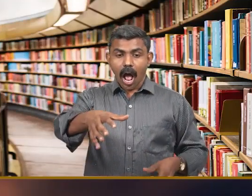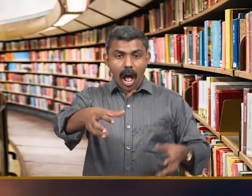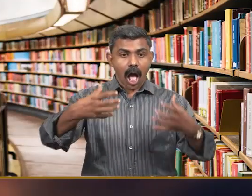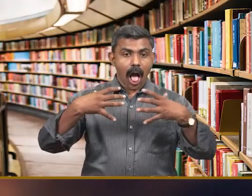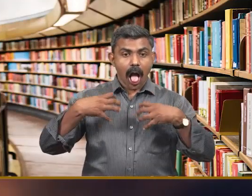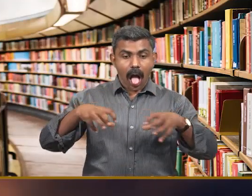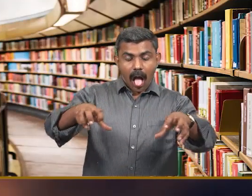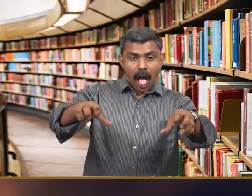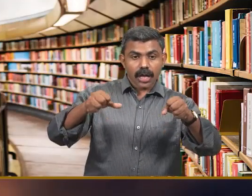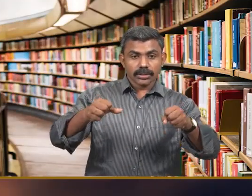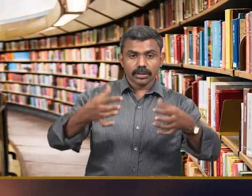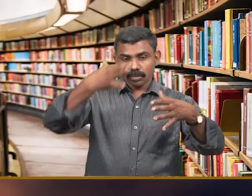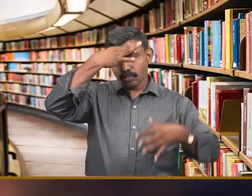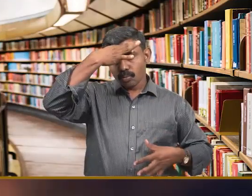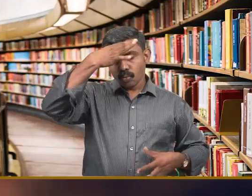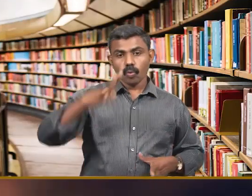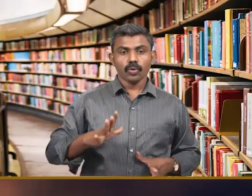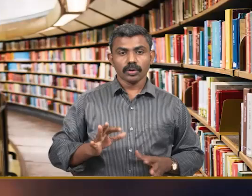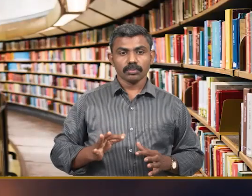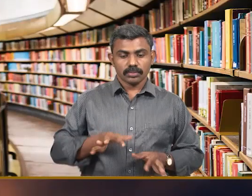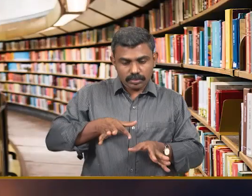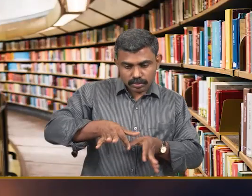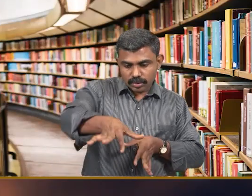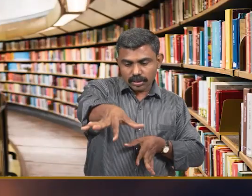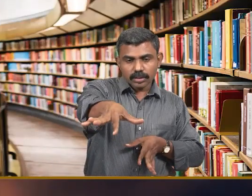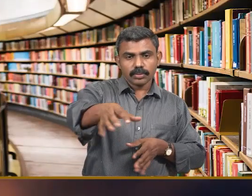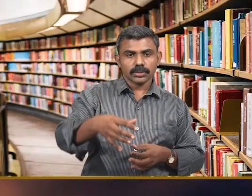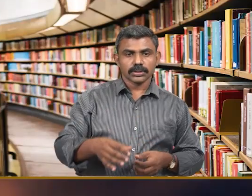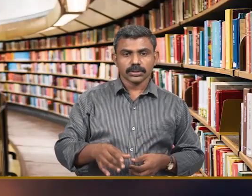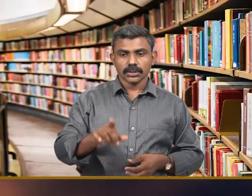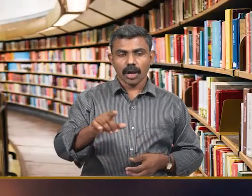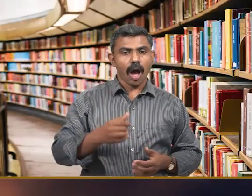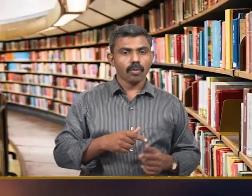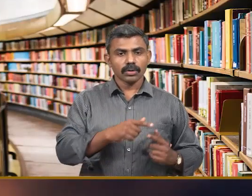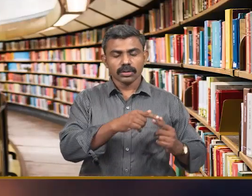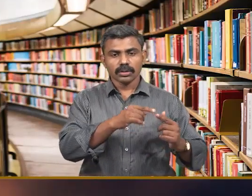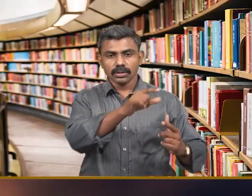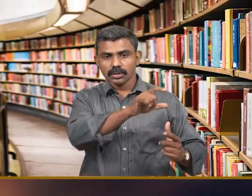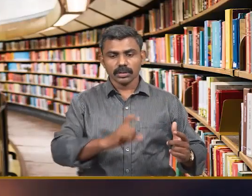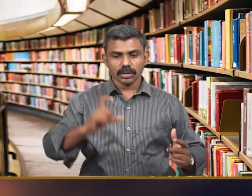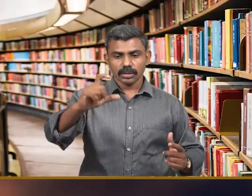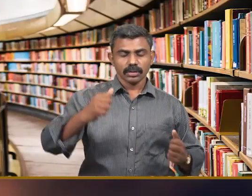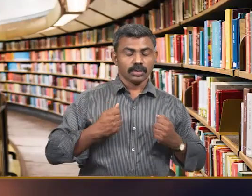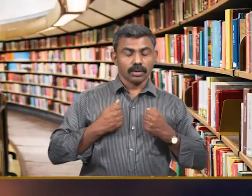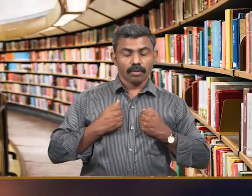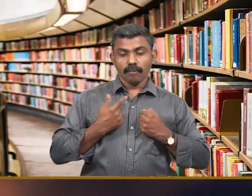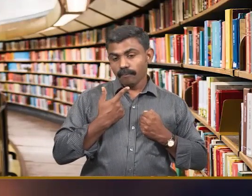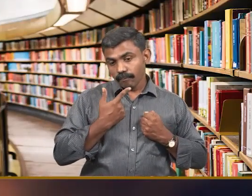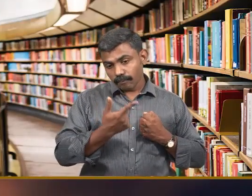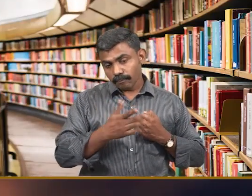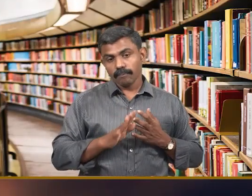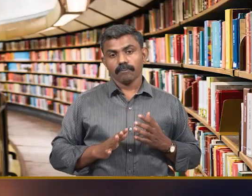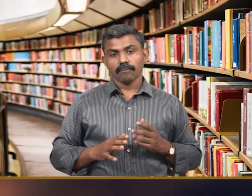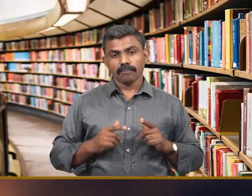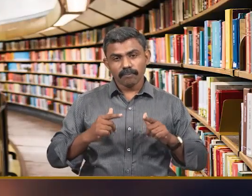அதாவது முடிஞ்ச போனால் தீவிர நாட்டுப்பற்று, ஒரே வரியில் சொல்ல போனால் முசோலினியோட தீவிர நாட்டுப்பற்று தான் என்ன பண்ணுது இந்த ஒரு சர்வாதிகார